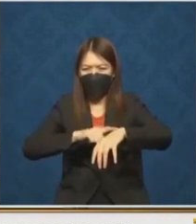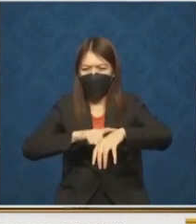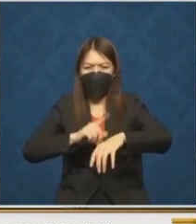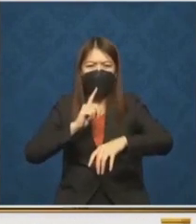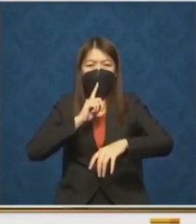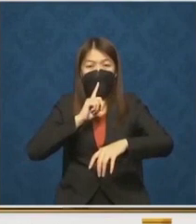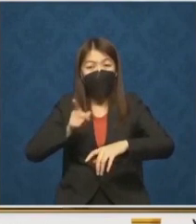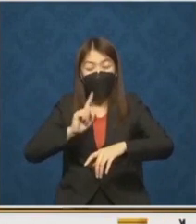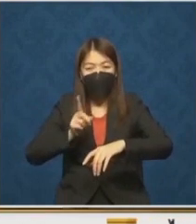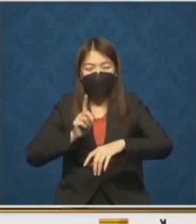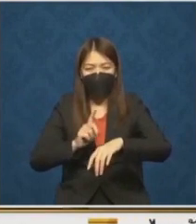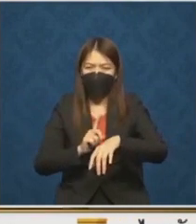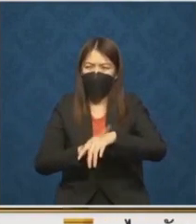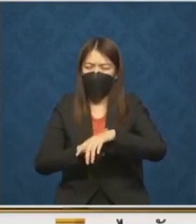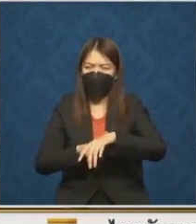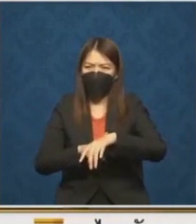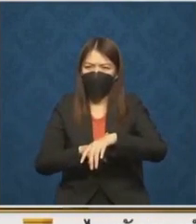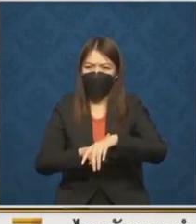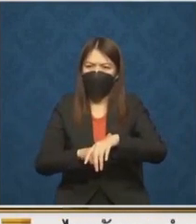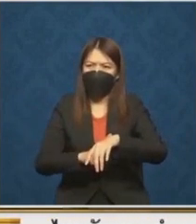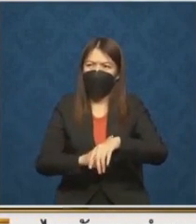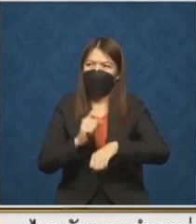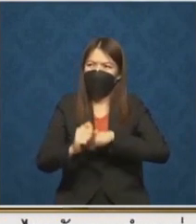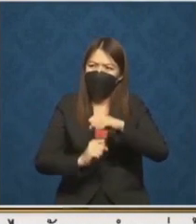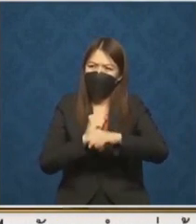ั้งหังใช้เวลาปี 61